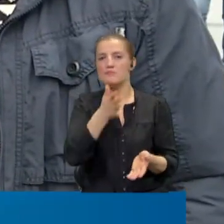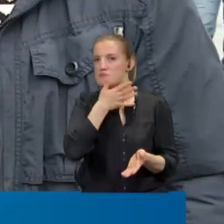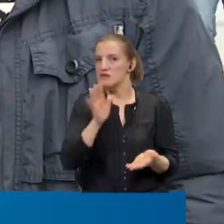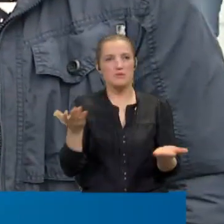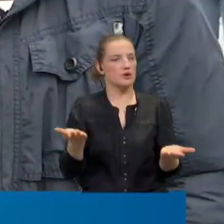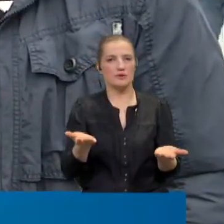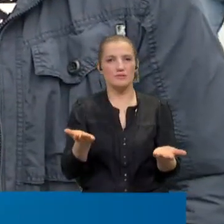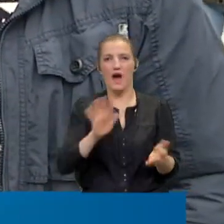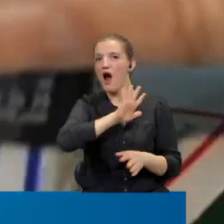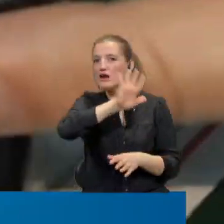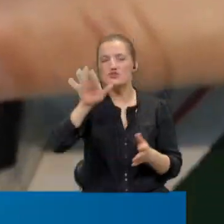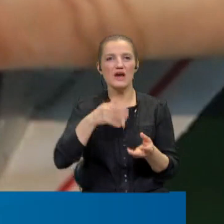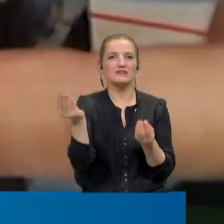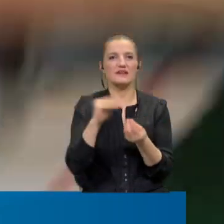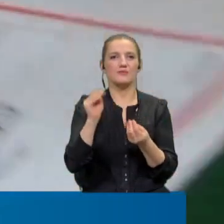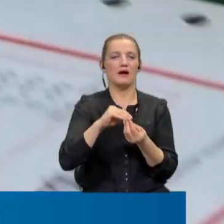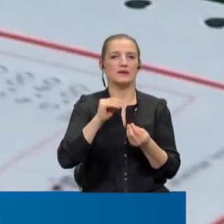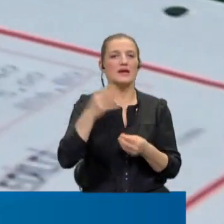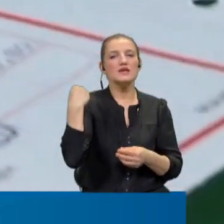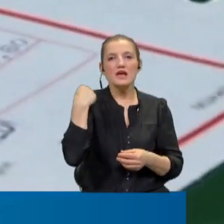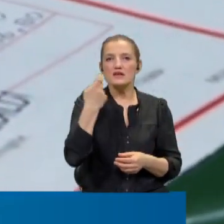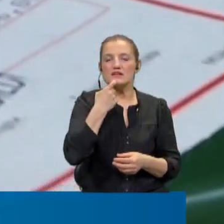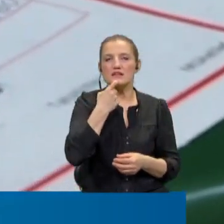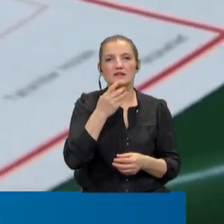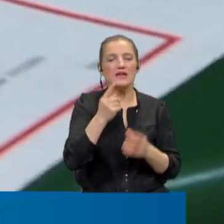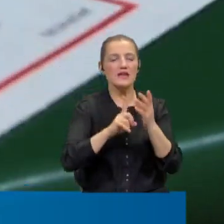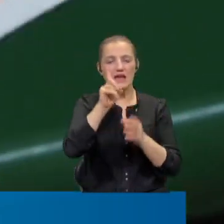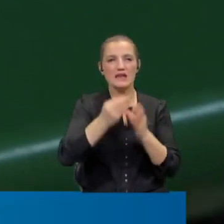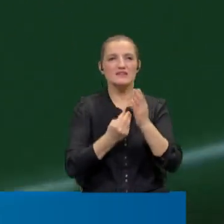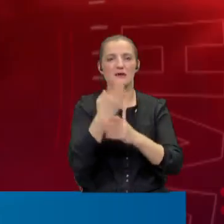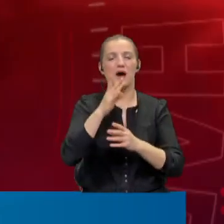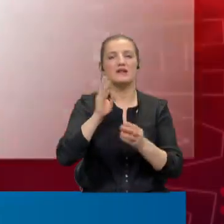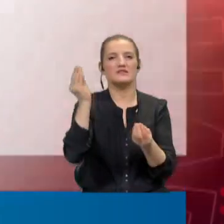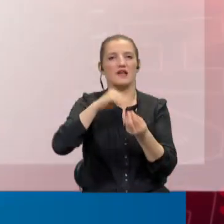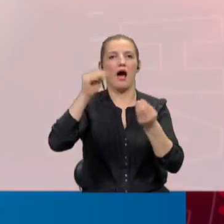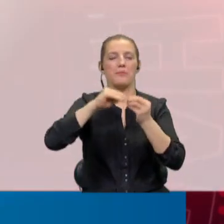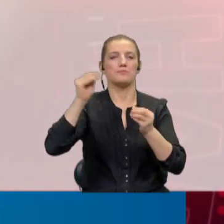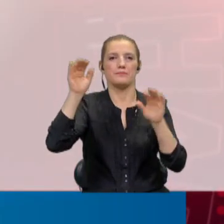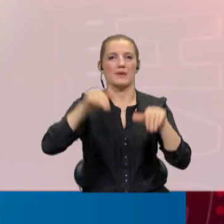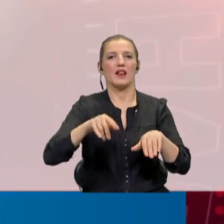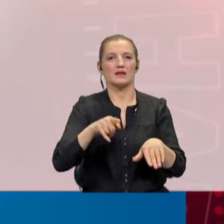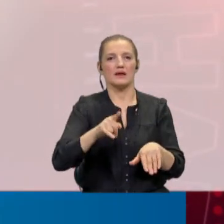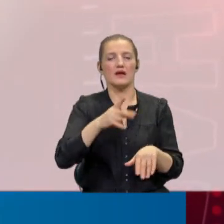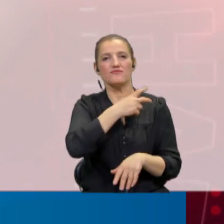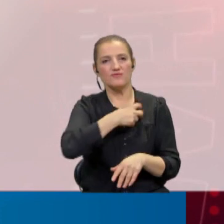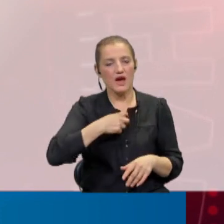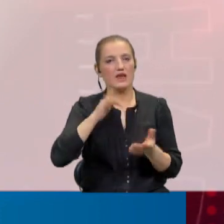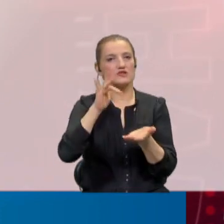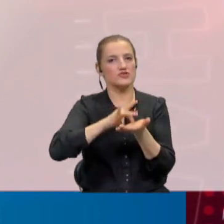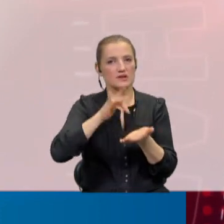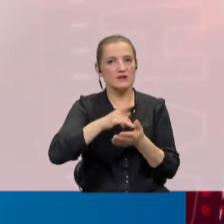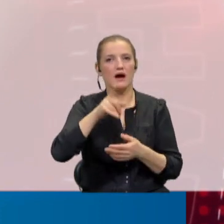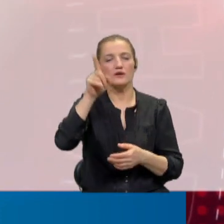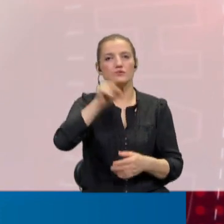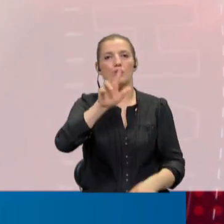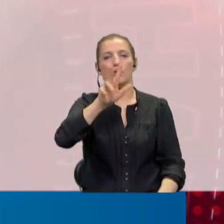bilmiyorum ki her şeyi zamlandı yeni yılın ilk sabahında zam sağanağı ile başladı Türkiye vergi Ceza ve harçlar yüzde